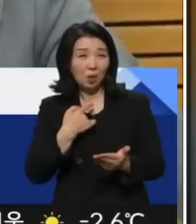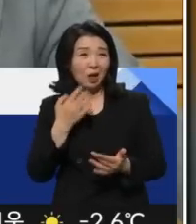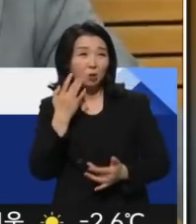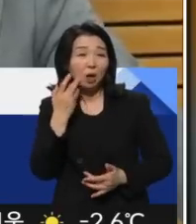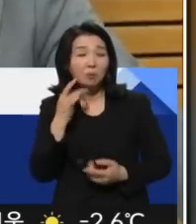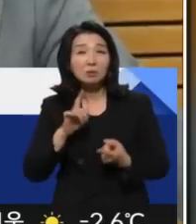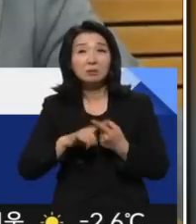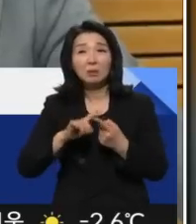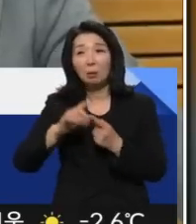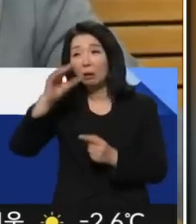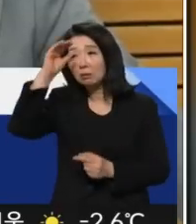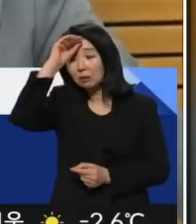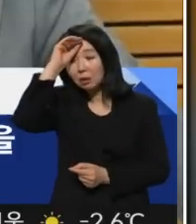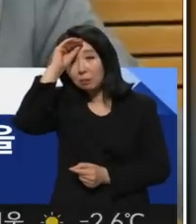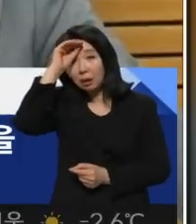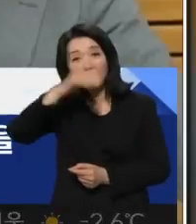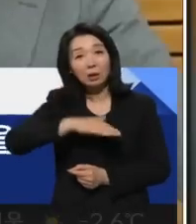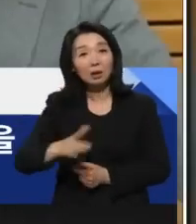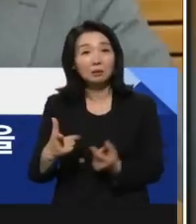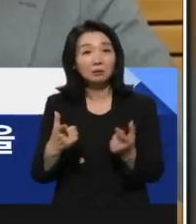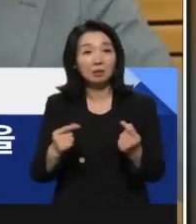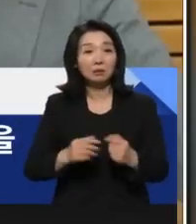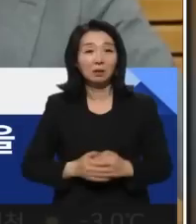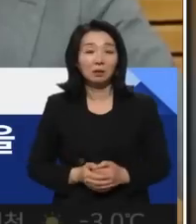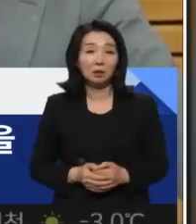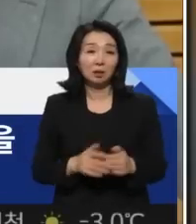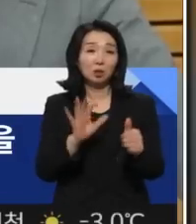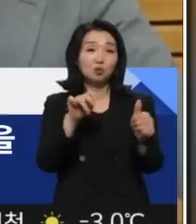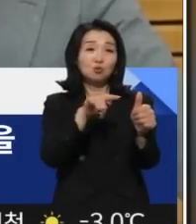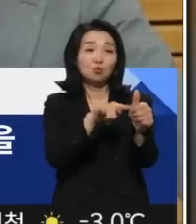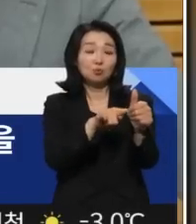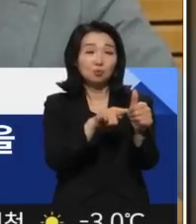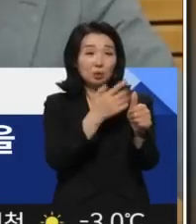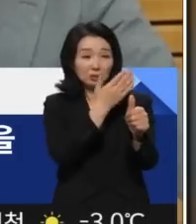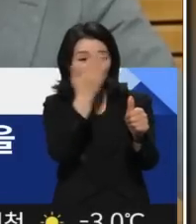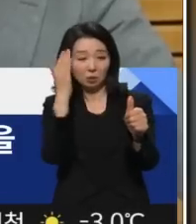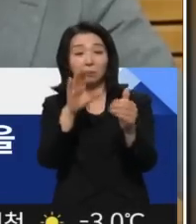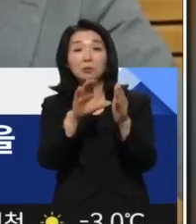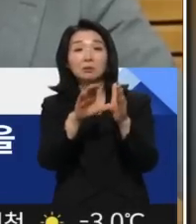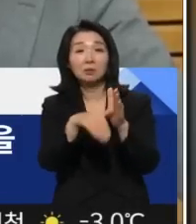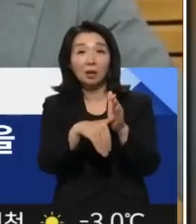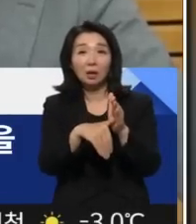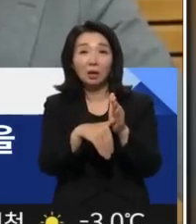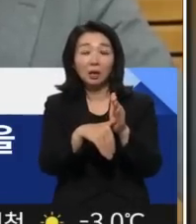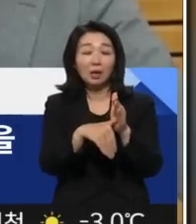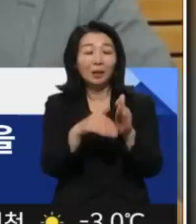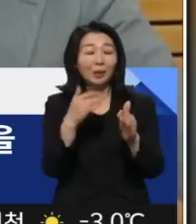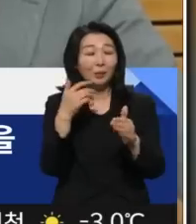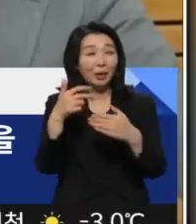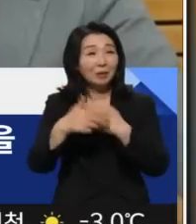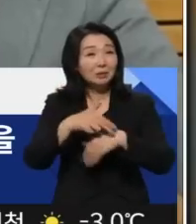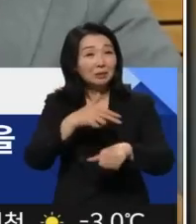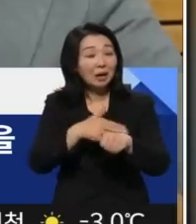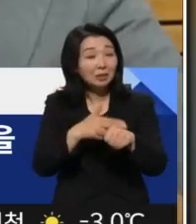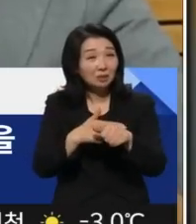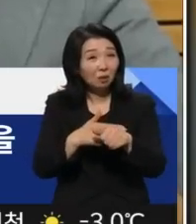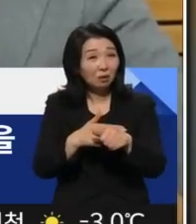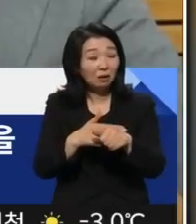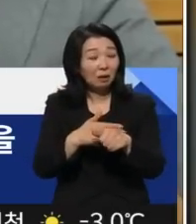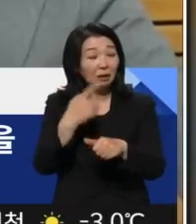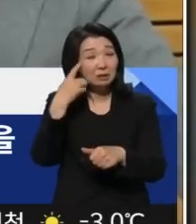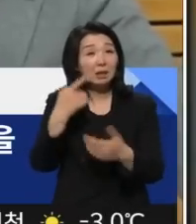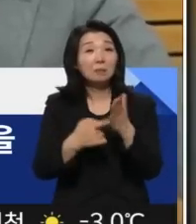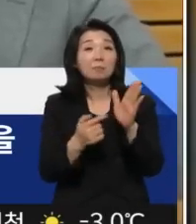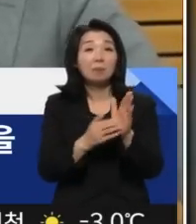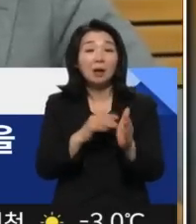괴물을 닮아가고 있지 않느냐라는 생각이 좀 들었고 이분이 사실은 젊은 시절에 좀 흥미로운 의학적 가설을 좀 내세우지 않았습니까?